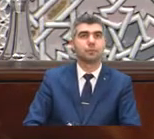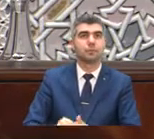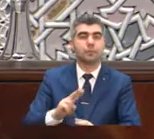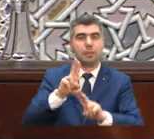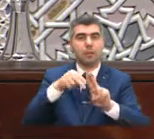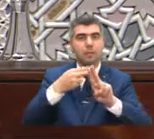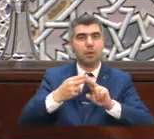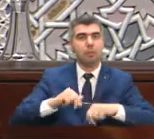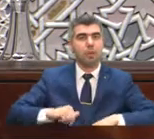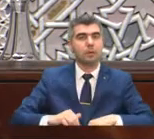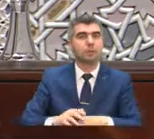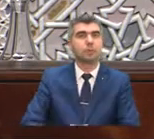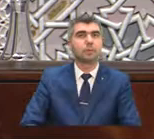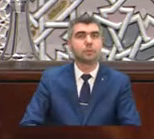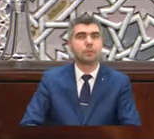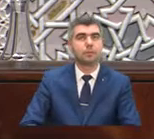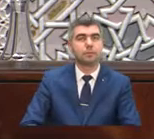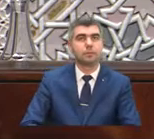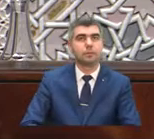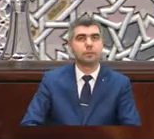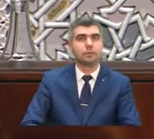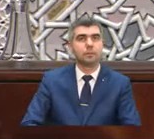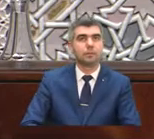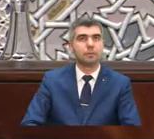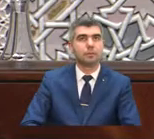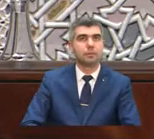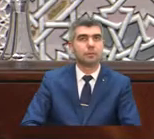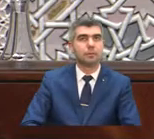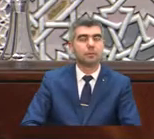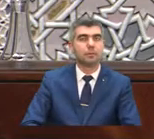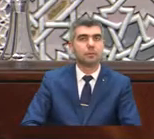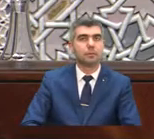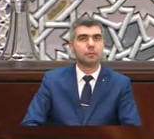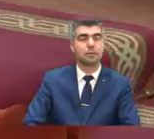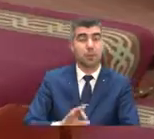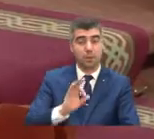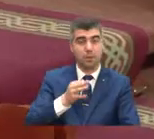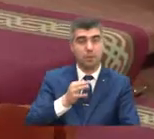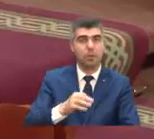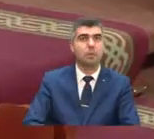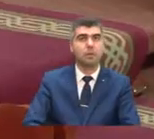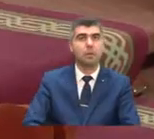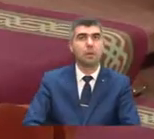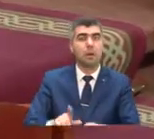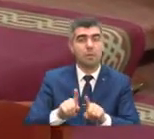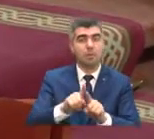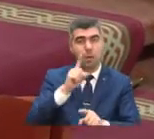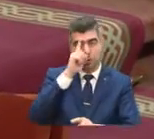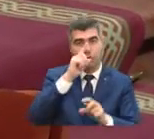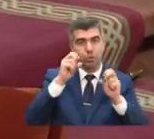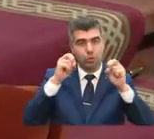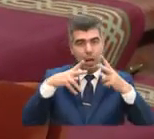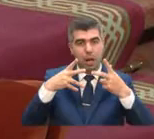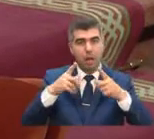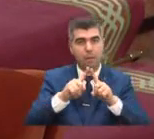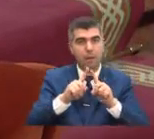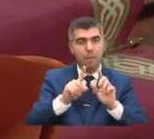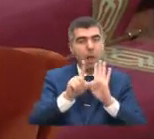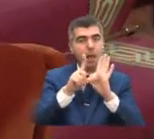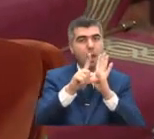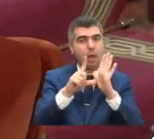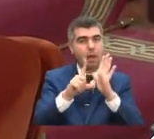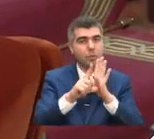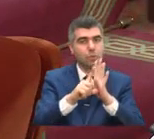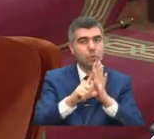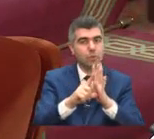كلمة لكم سيد الوزير للرد. هو حقيقة النهار اللي غيجي هذا القانون للبرلمان غيكون